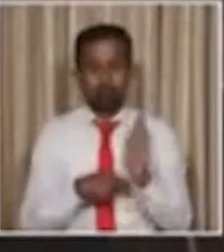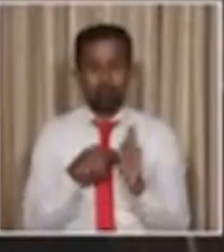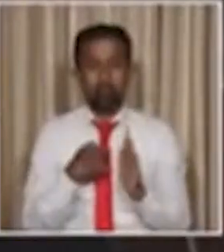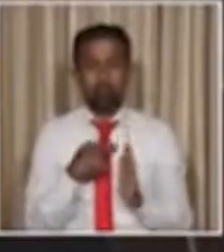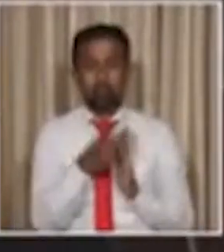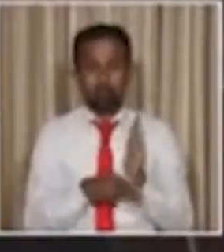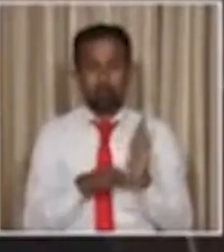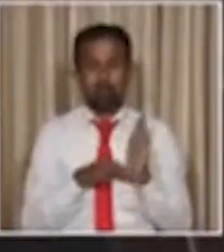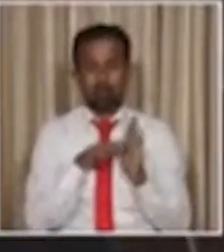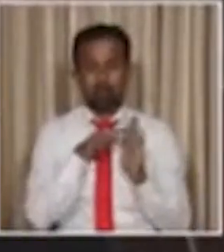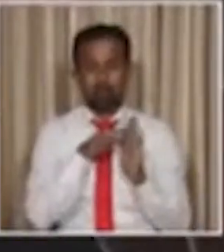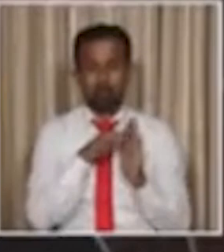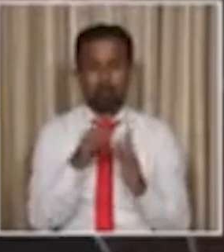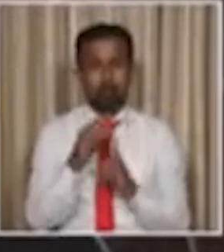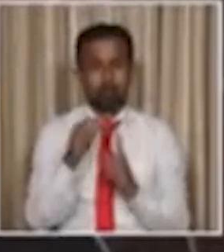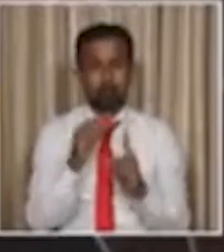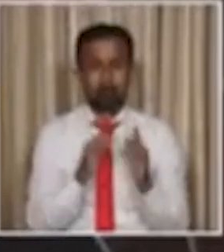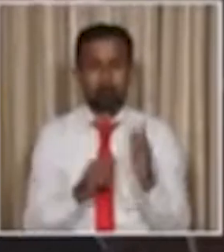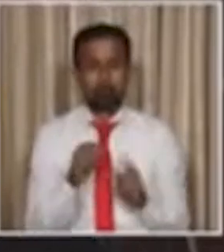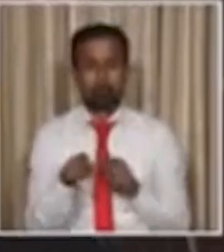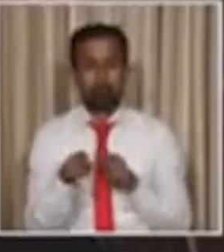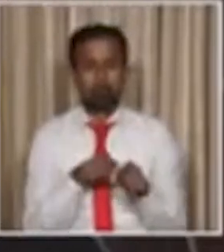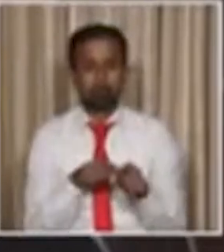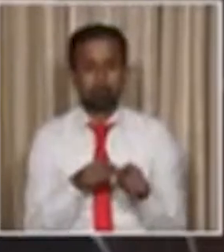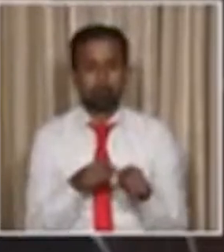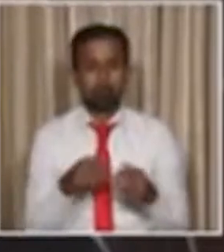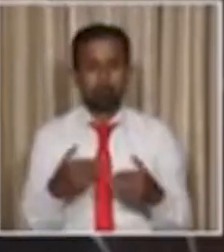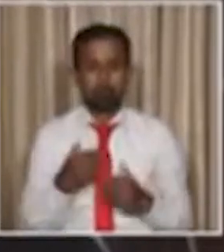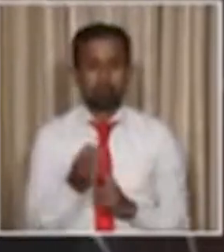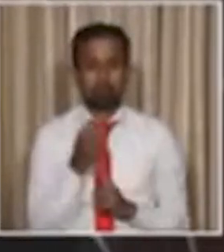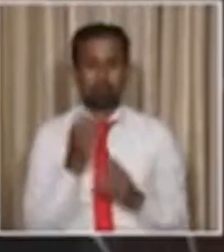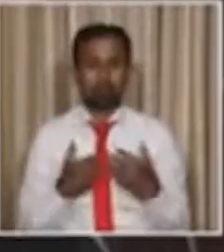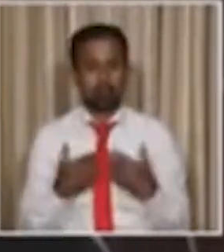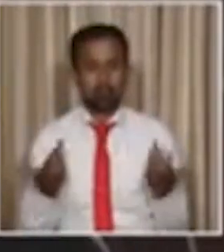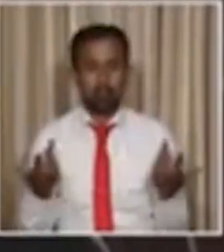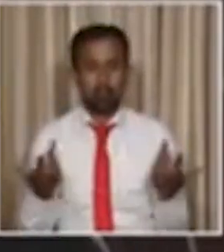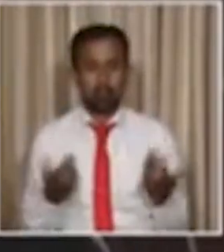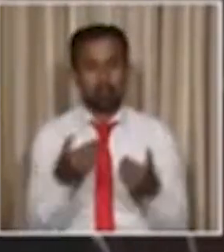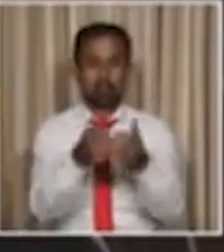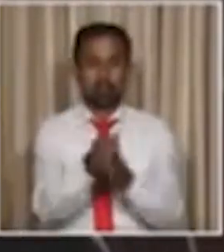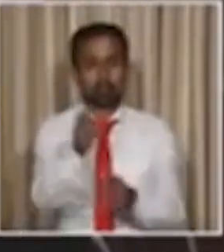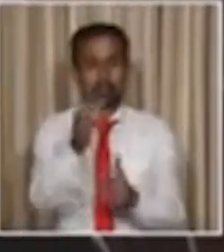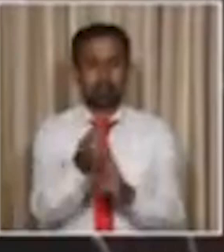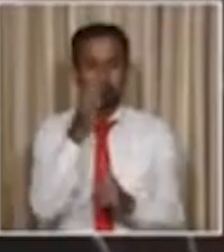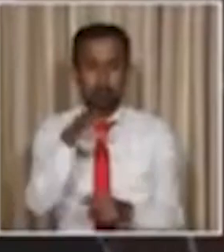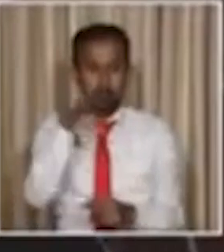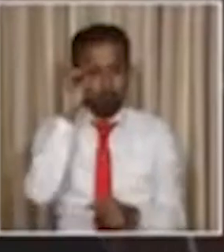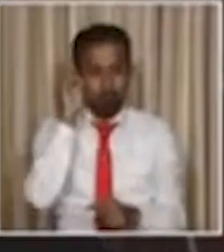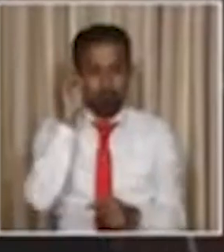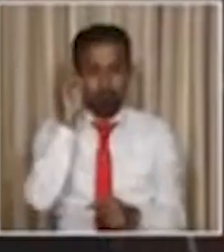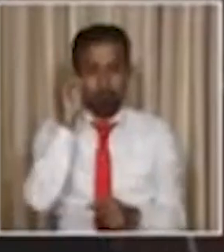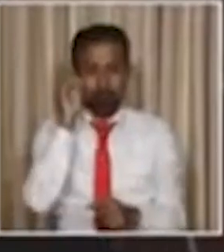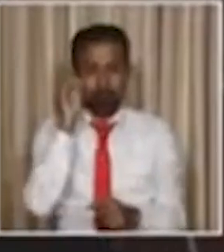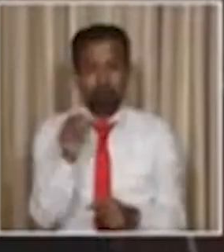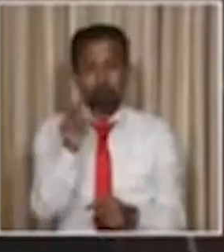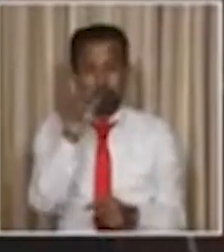ආවේ ජාතික ලයිස්තුවෙන්ද? ඒ පාර්ලිමේන්තු මන්ත්‍රීවරු හැටියට මම ජනාධිපති වෙලා නැහෙනේ. එතුමා ජනාධිපති වෙලා. අපි ඒක පිළිගන්නවා.